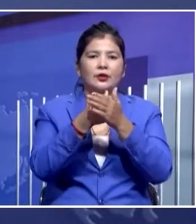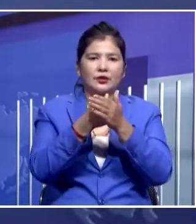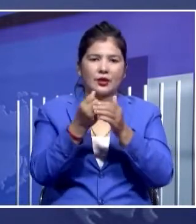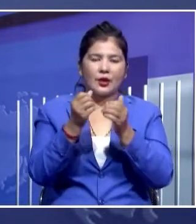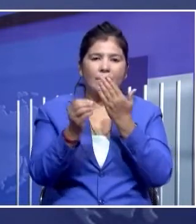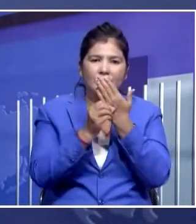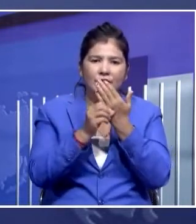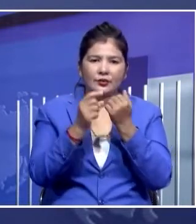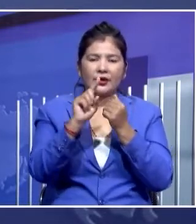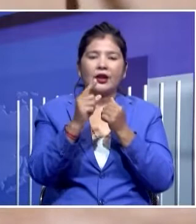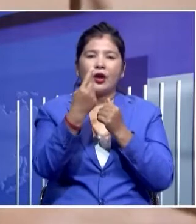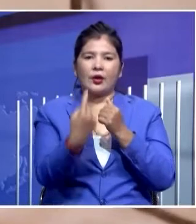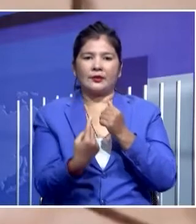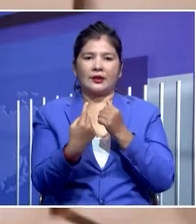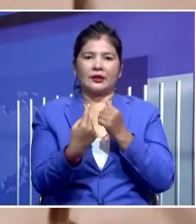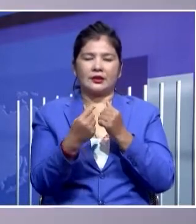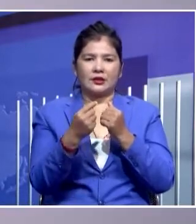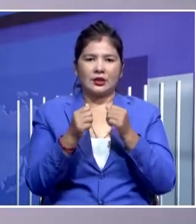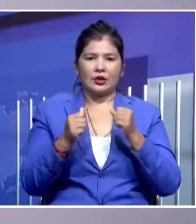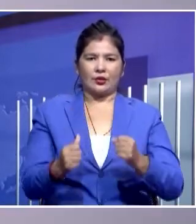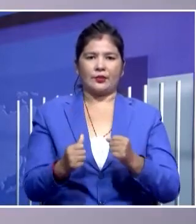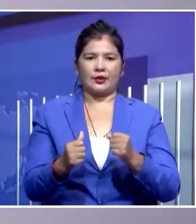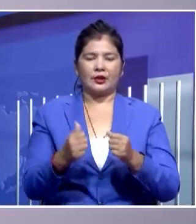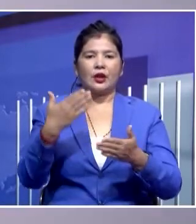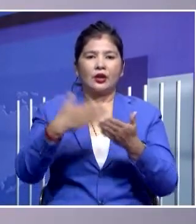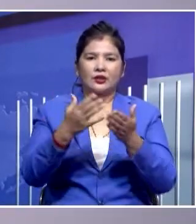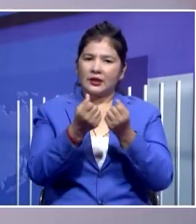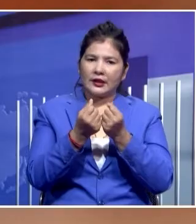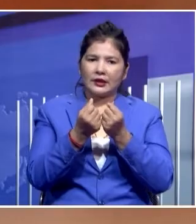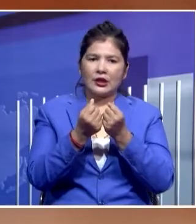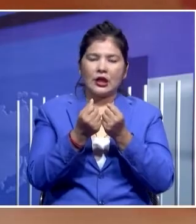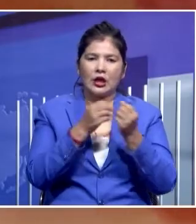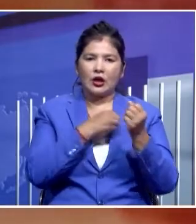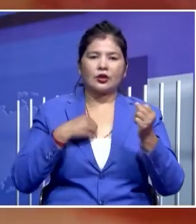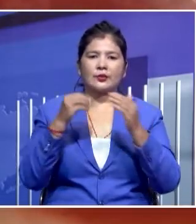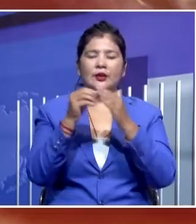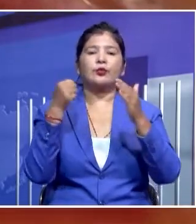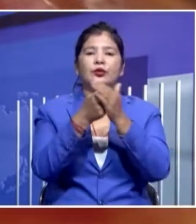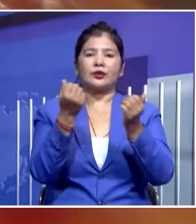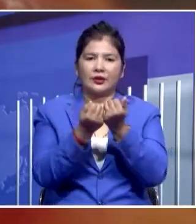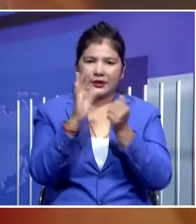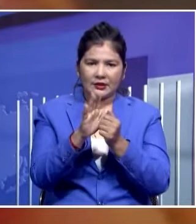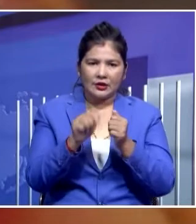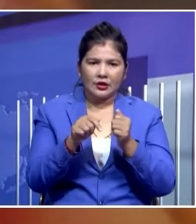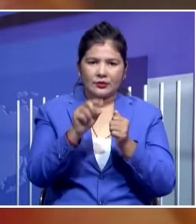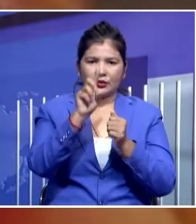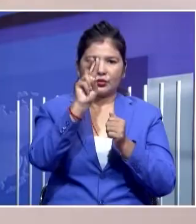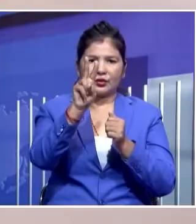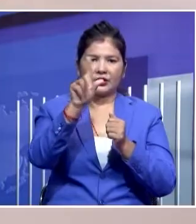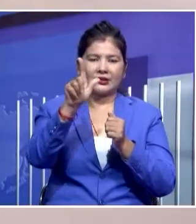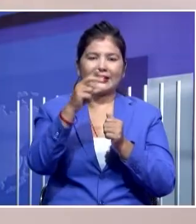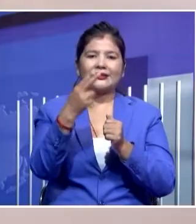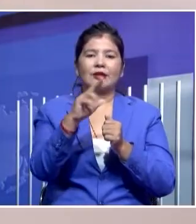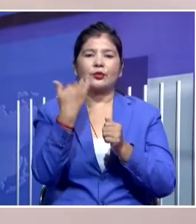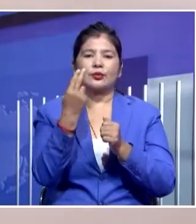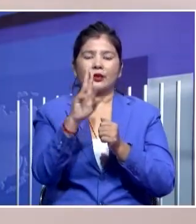पछिल्लो केही हप्तादेखि डेंगीका बिरामी गम्भीर लक्षण लिएर अस्पताल पुग्ने गरेका छन्। डेंगीका कारण अहिलेसम्म 27 जनाको मृत्यु